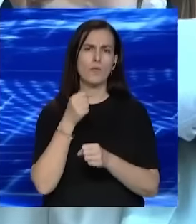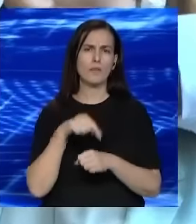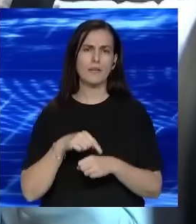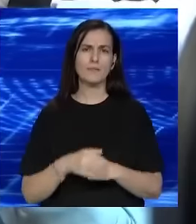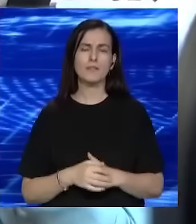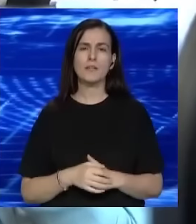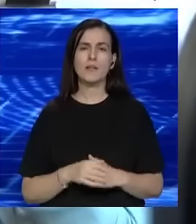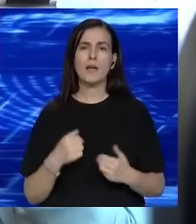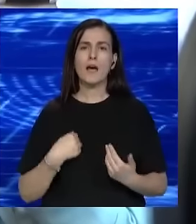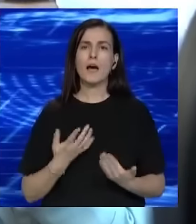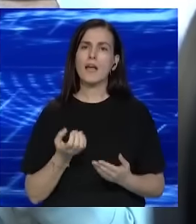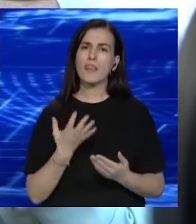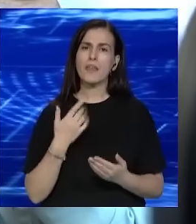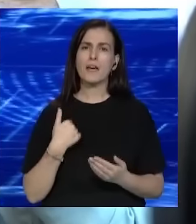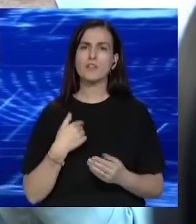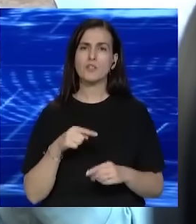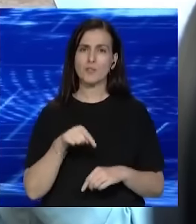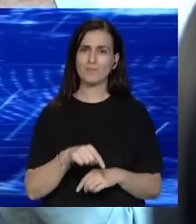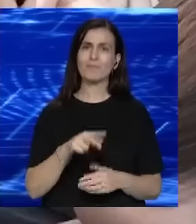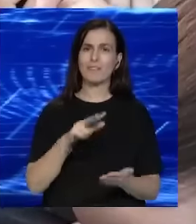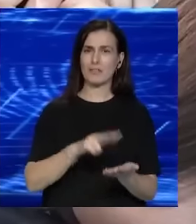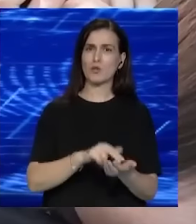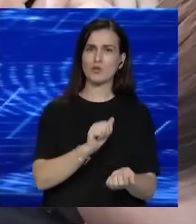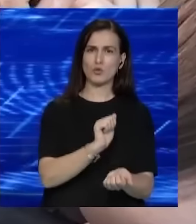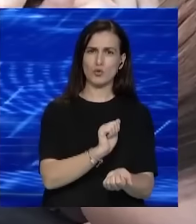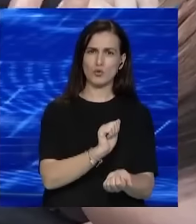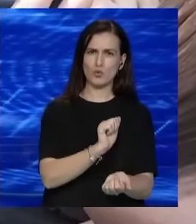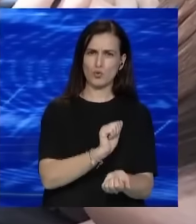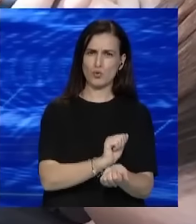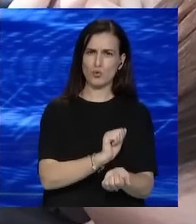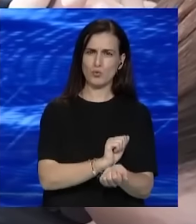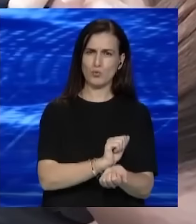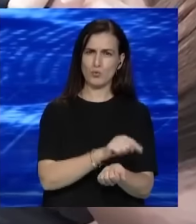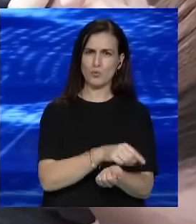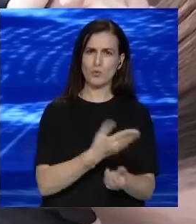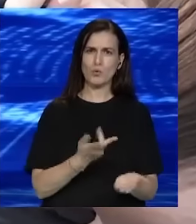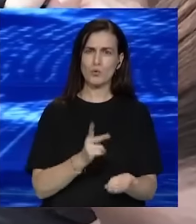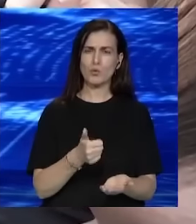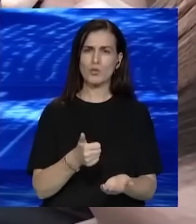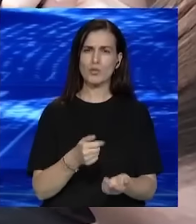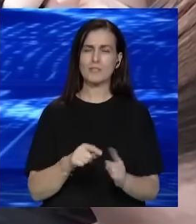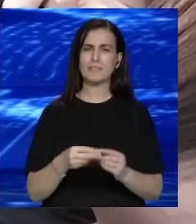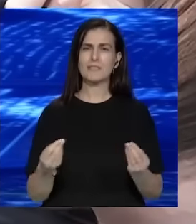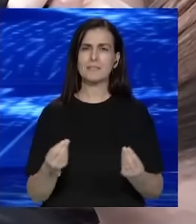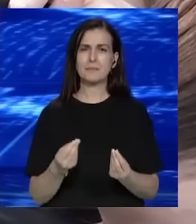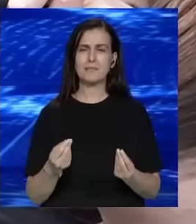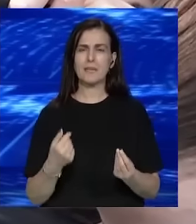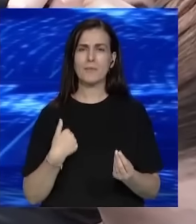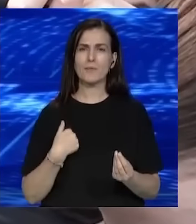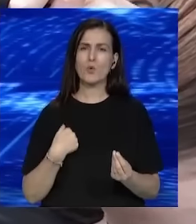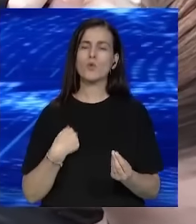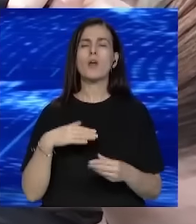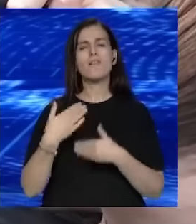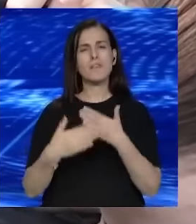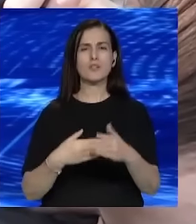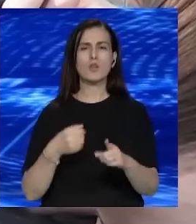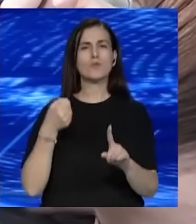atyre që sipas tij janë përfshirë në vendimin e marrë nga gjykata. Do ta bëj këtë betejë, kjo është akti i parë, po ja u them